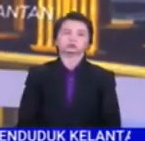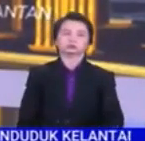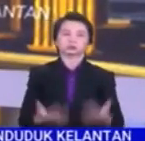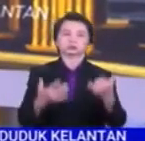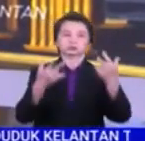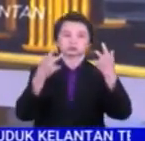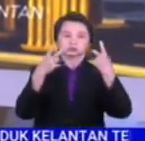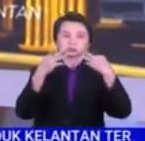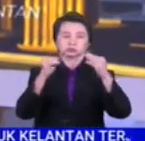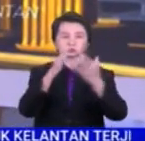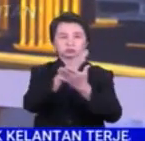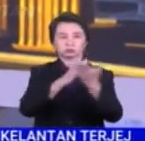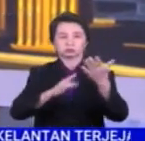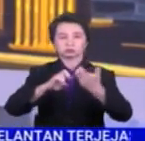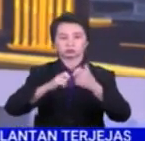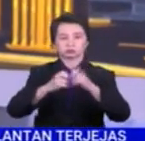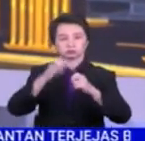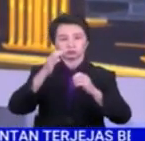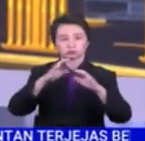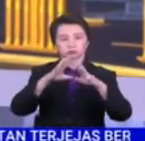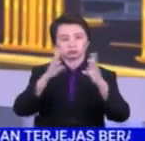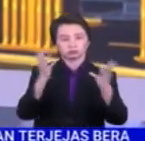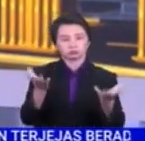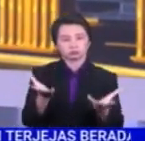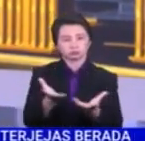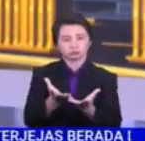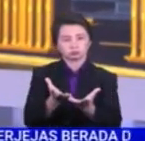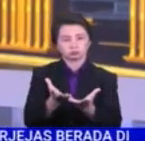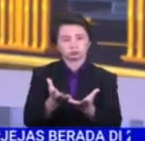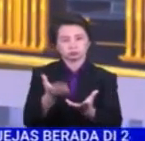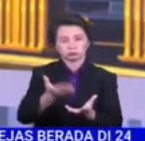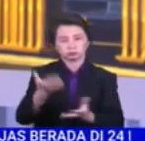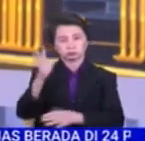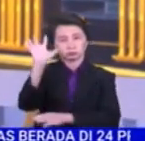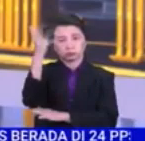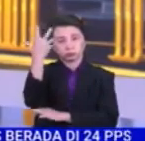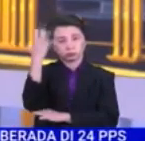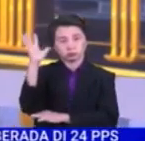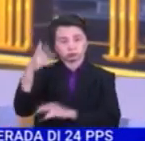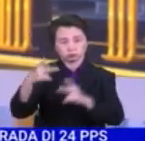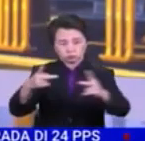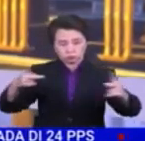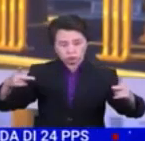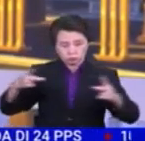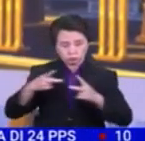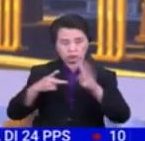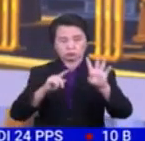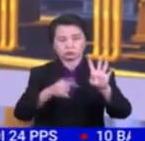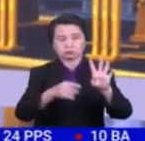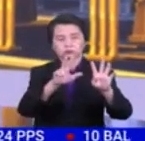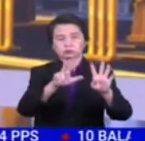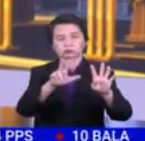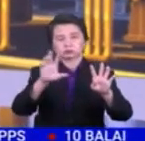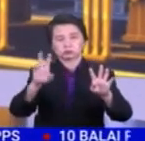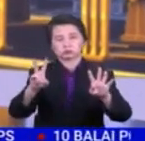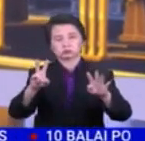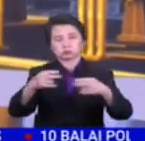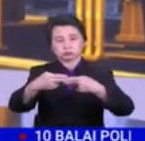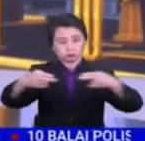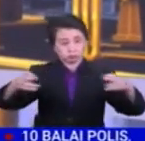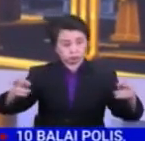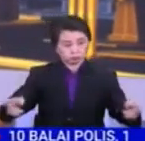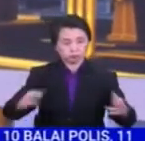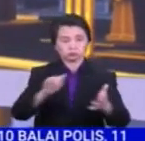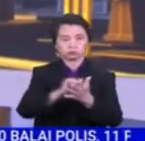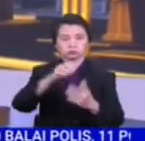Memiliki lebih separuh spesies bakau dunia daripada 42 spesies pokok di kawasan seluas 4,037 hektar. Itu